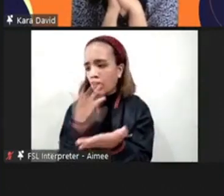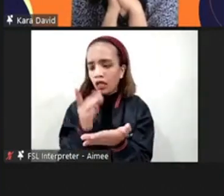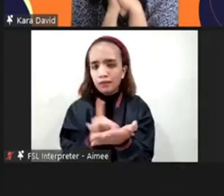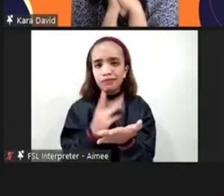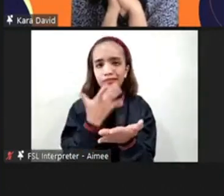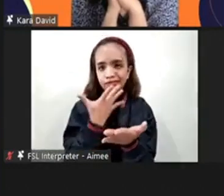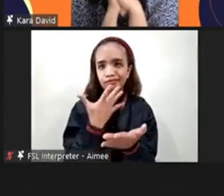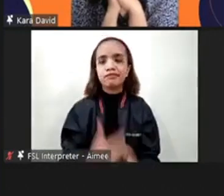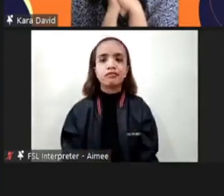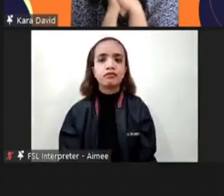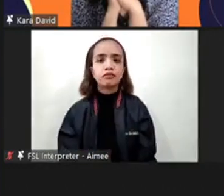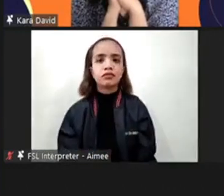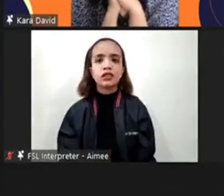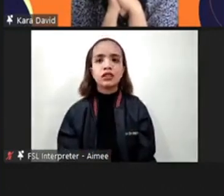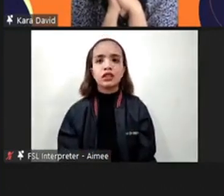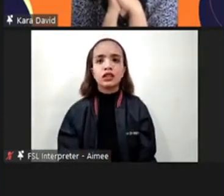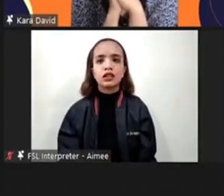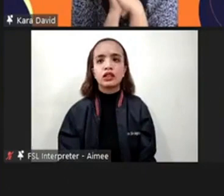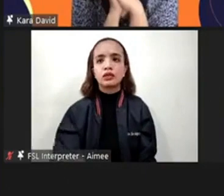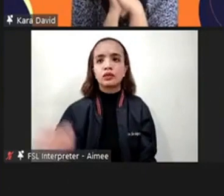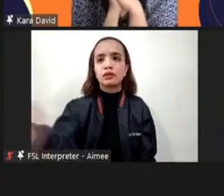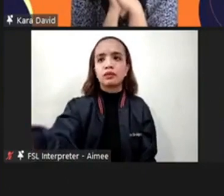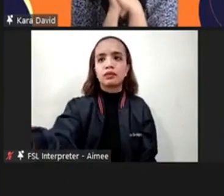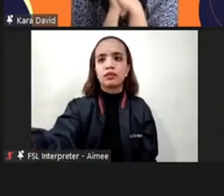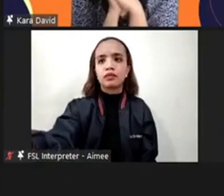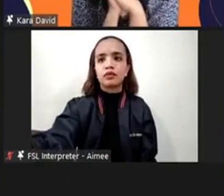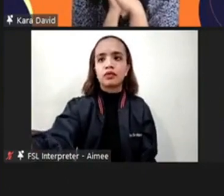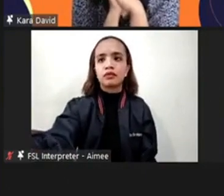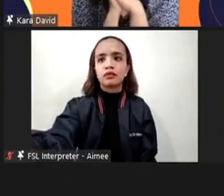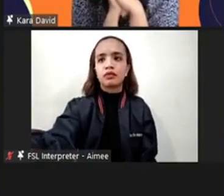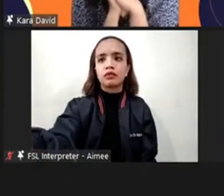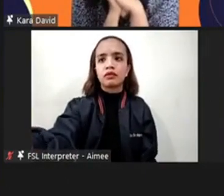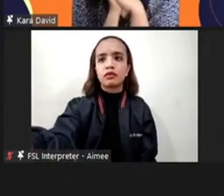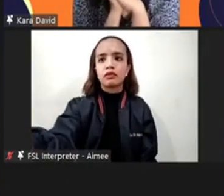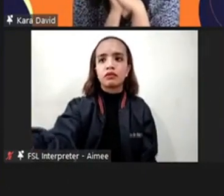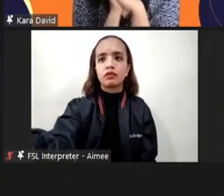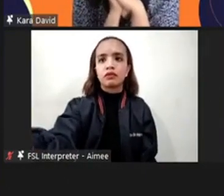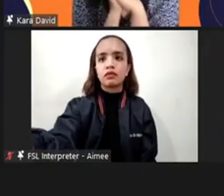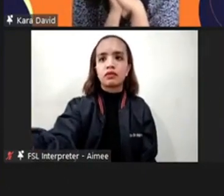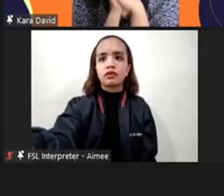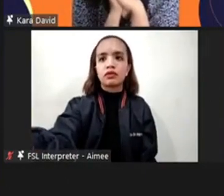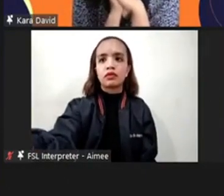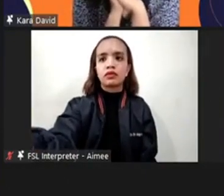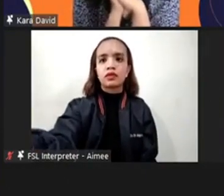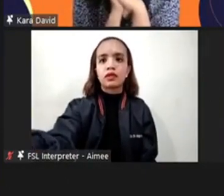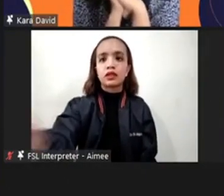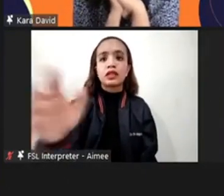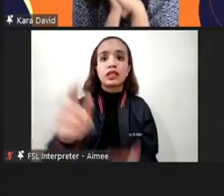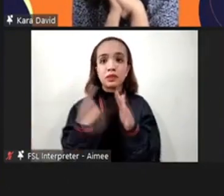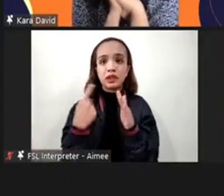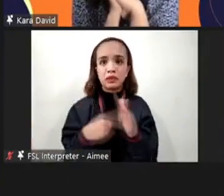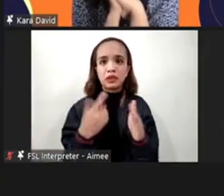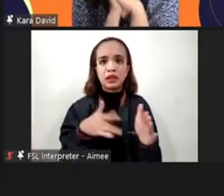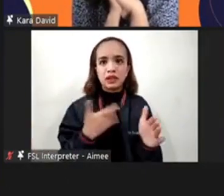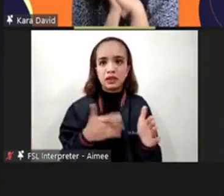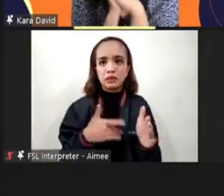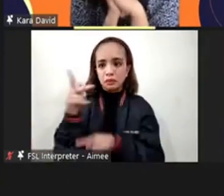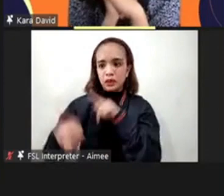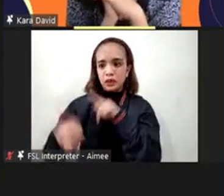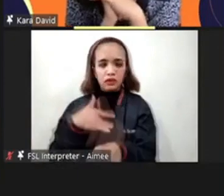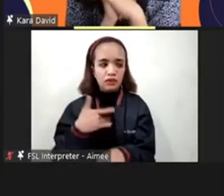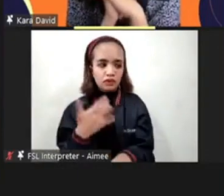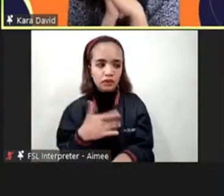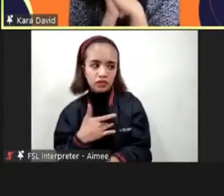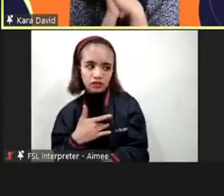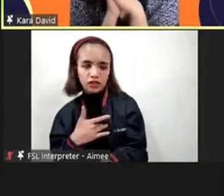to be real, because sometimes if people feel that bato ka, hindi ka nila lalapitan kasi bato ka